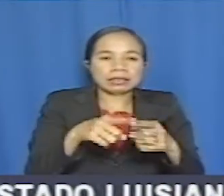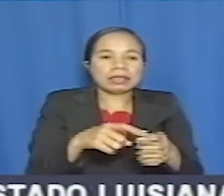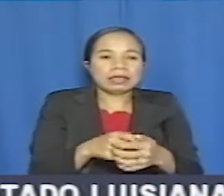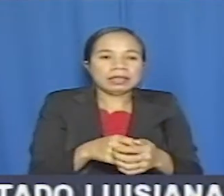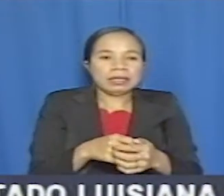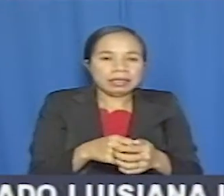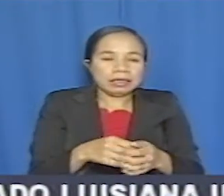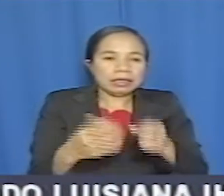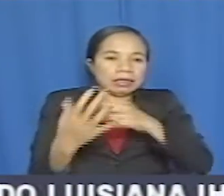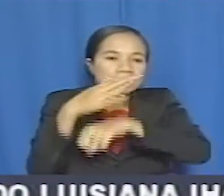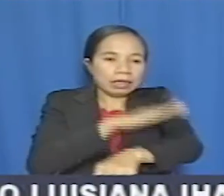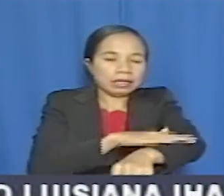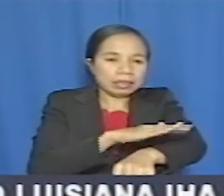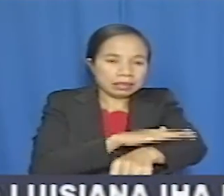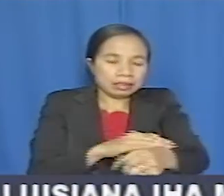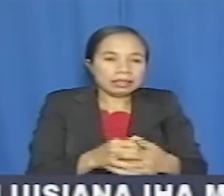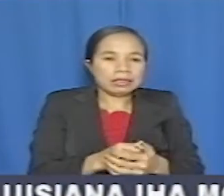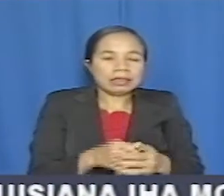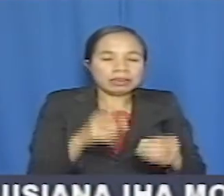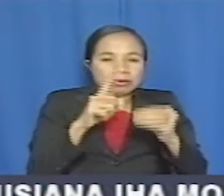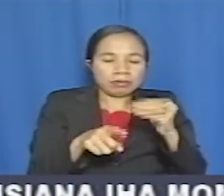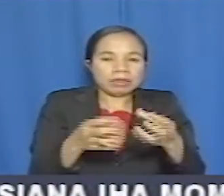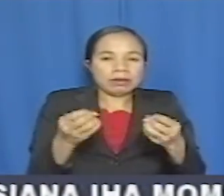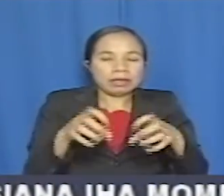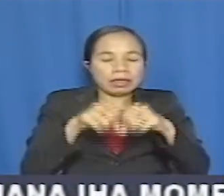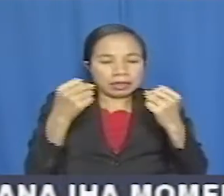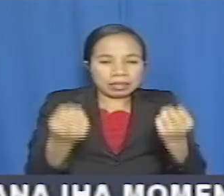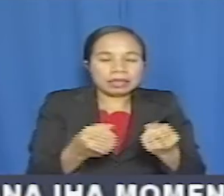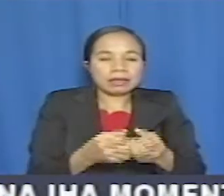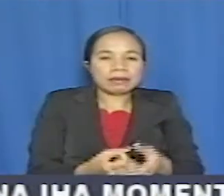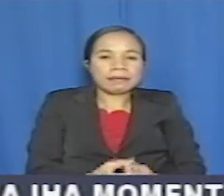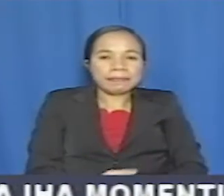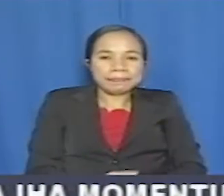Dodok no Namlaek. Verônica Barros, Domingos de Deus, ba Arteteli.